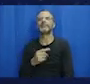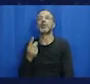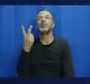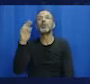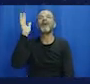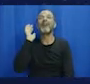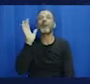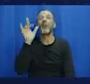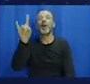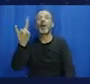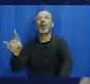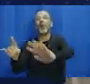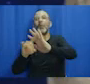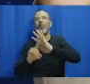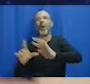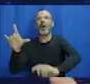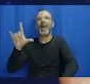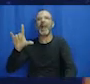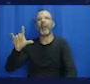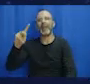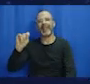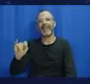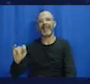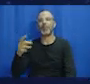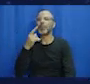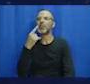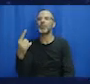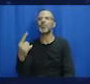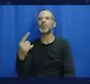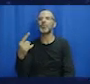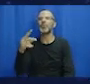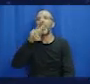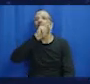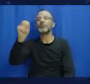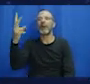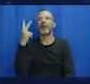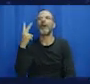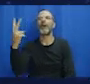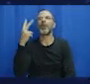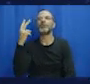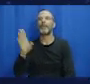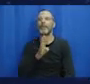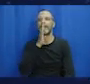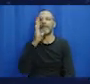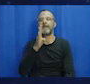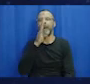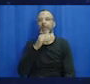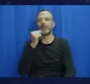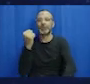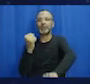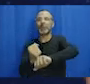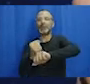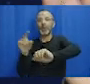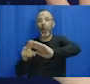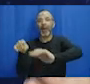أسوأ من قانون القومي؟ يعني القانون القومي هو القضية الأساسية وهو المشكلة. لما تم سن القانون